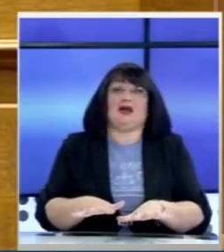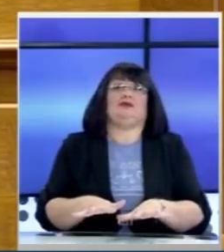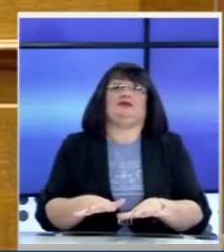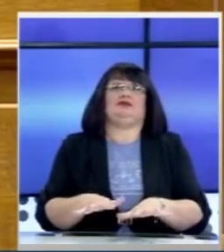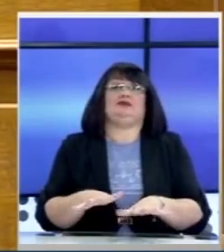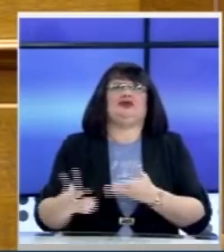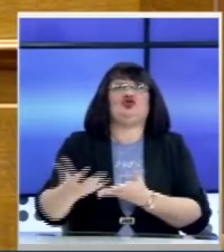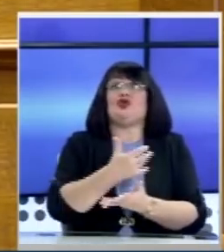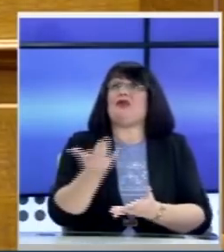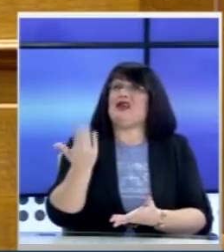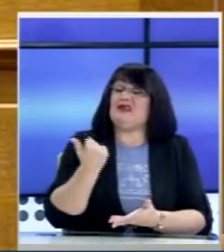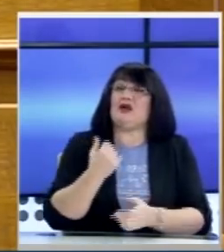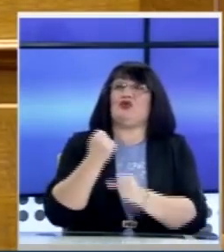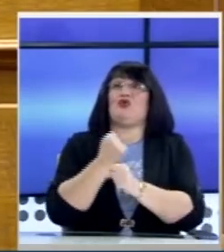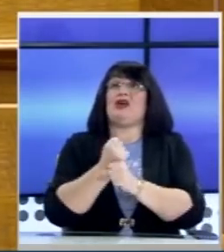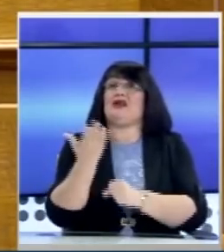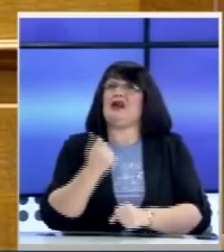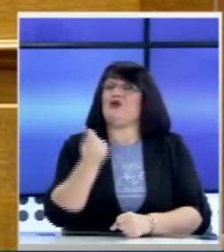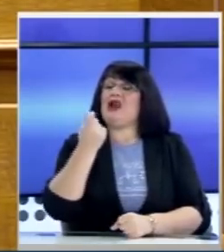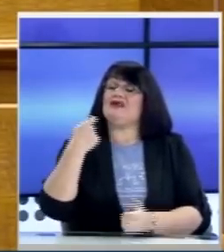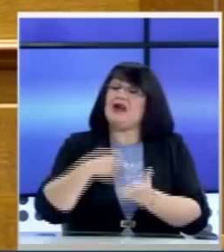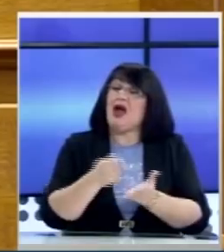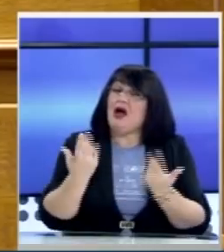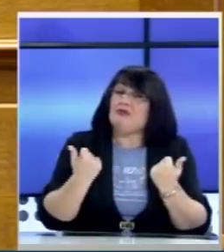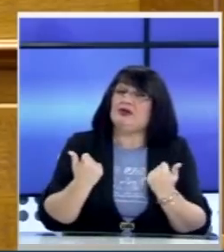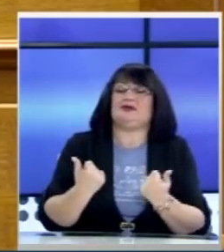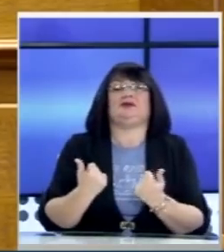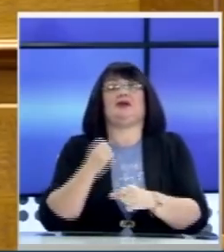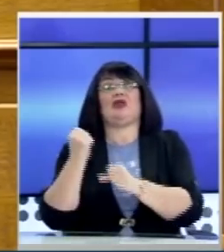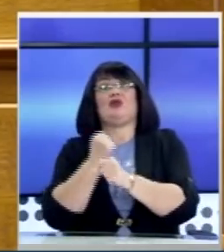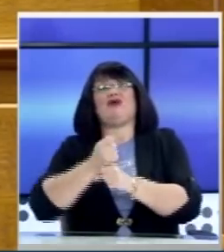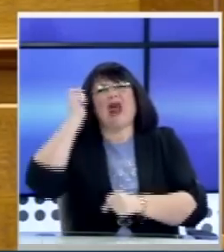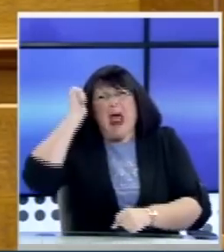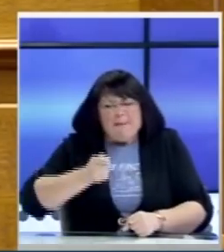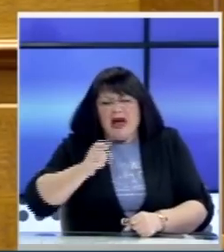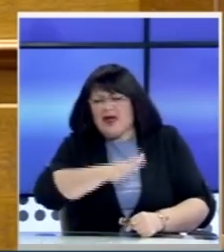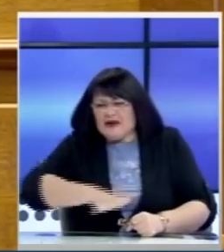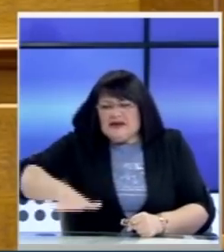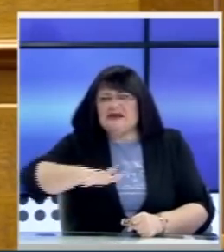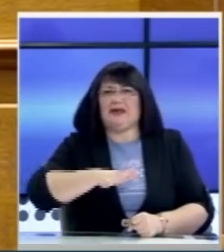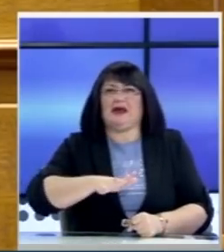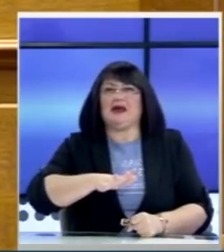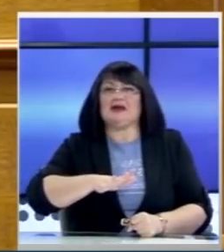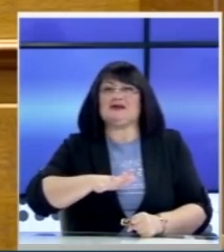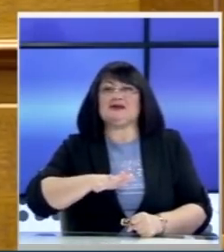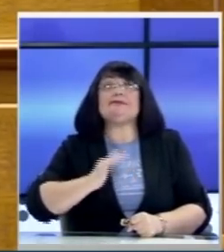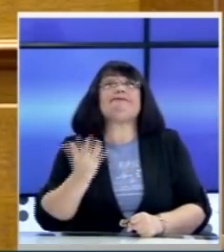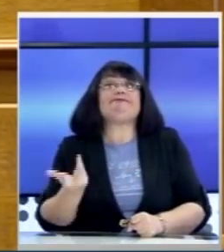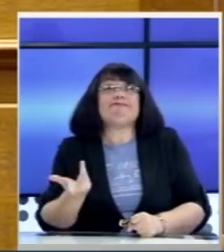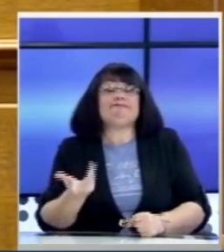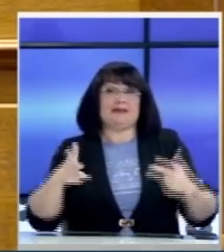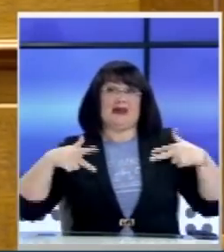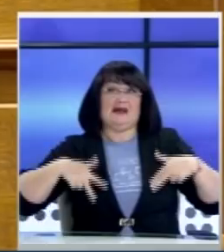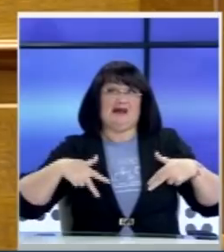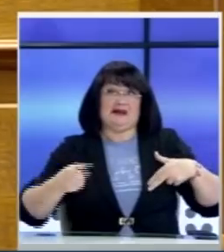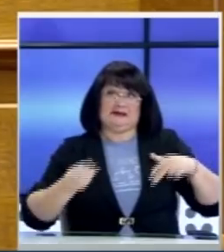χωρίς εισόδημα για μήνες, που έχουν μείνει απλήρωτοι, που δουλεύουν σε απαράδεκτες συνθήκες, είναι και για την